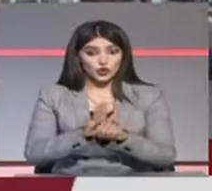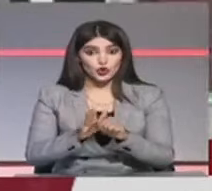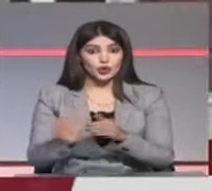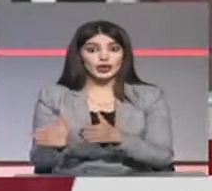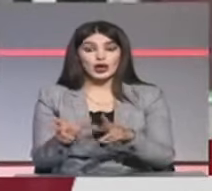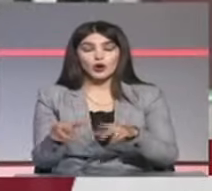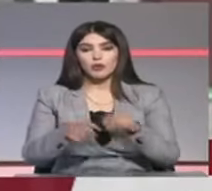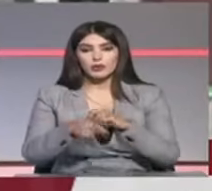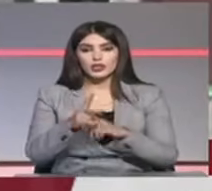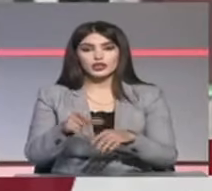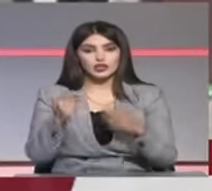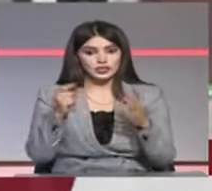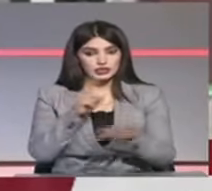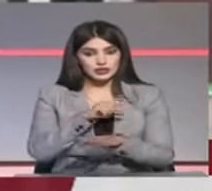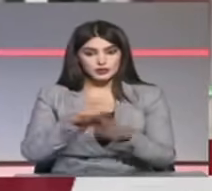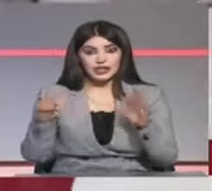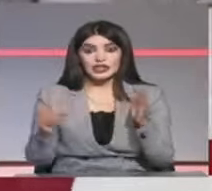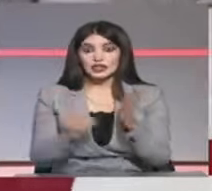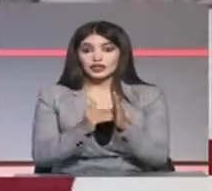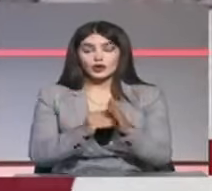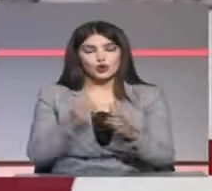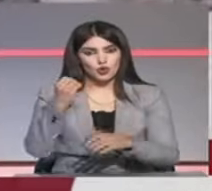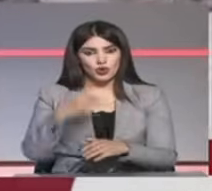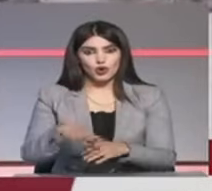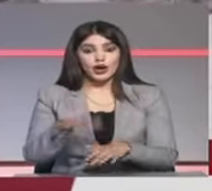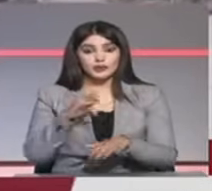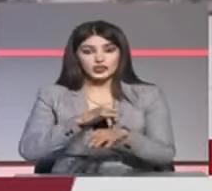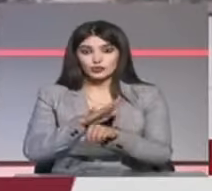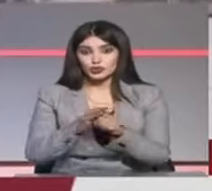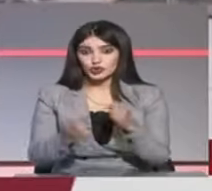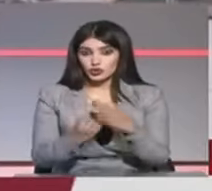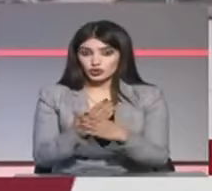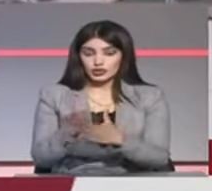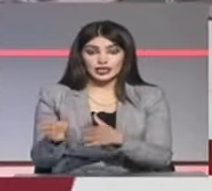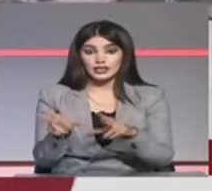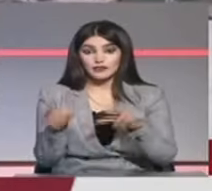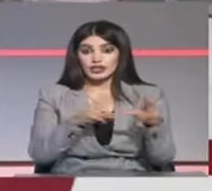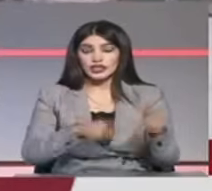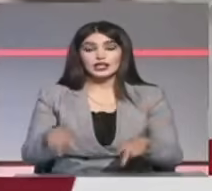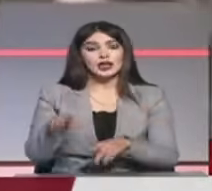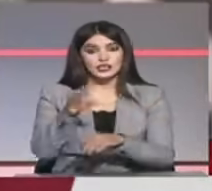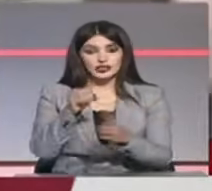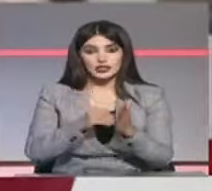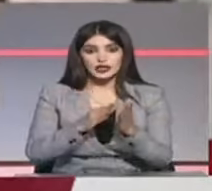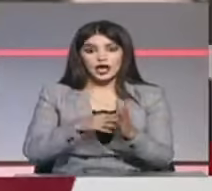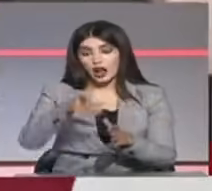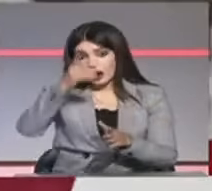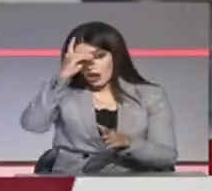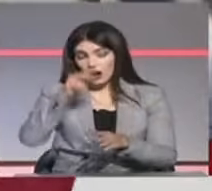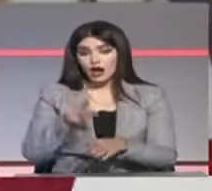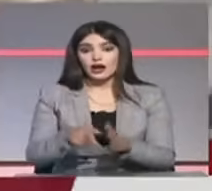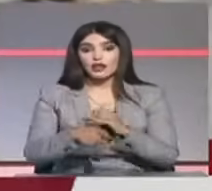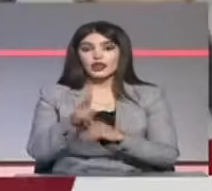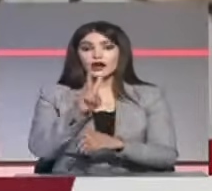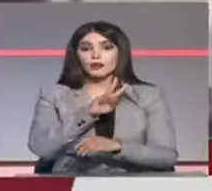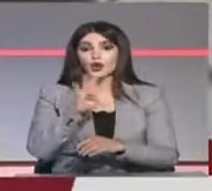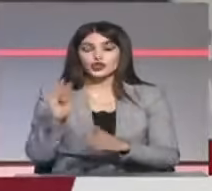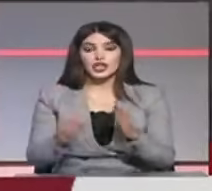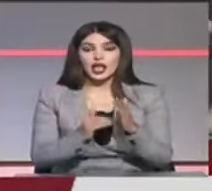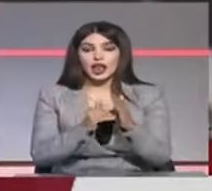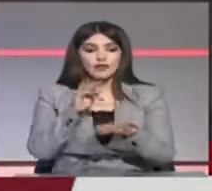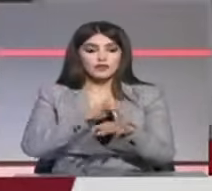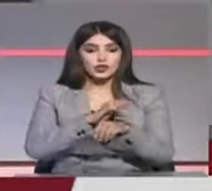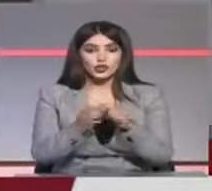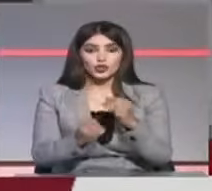واكثر من سبعه عشر الفا وخمسمائه اصابه فيما سجلت المانيا اكثر من اربعه وعشرين الف اصابه جديده